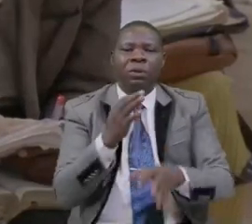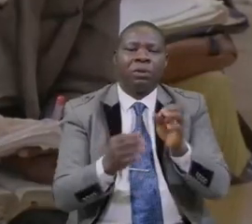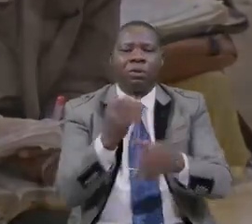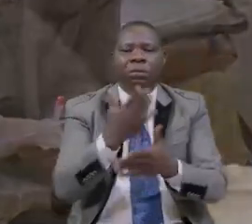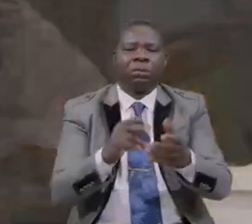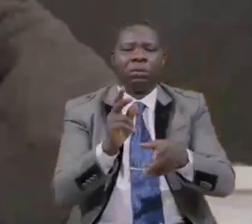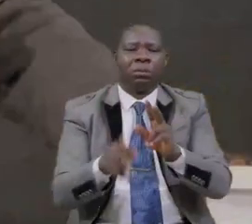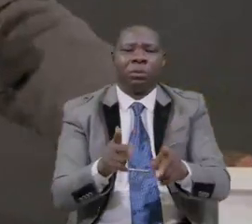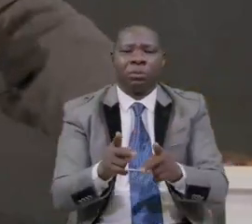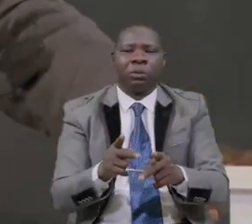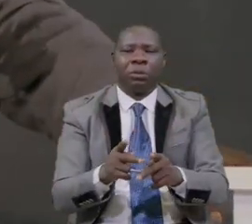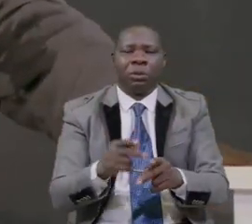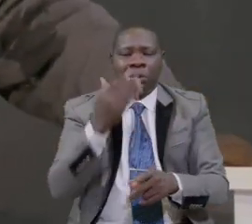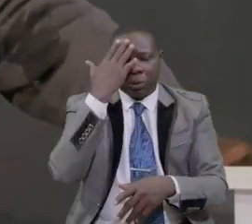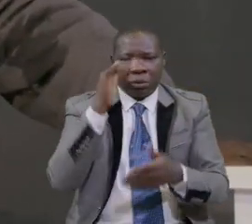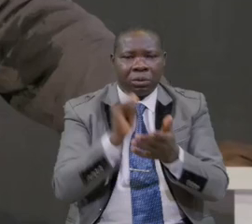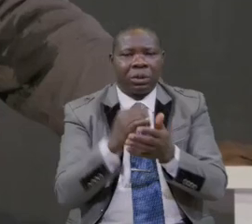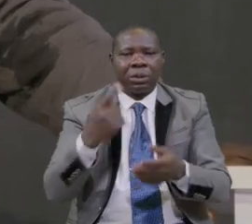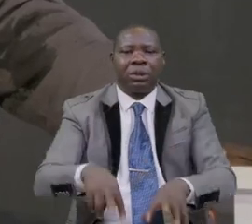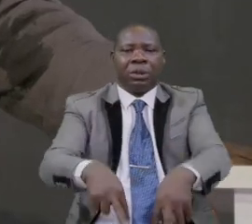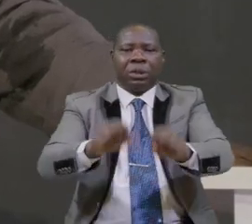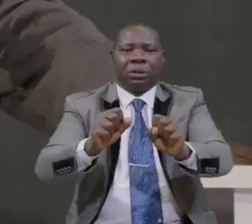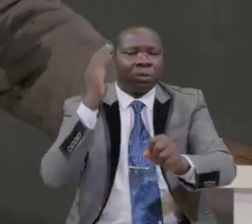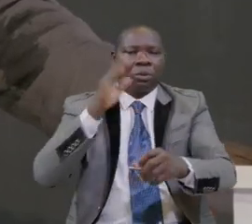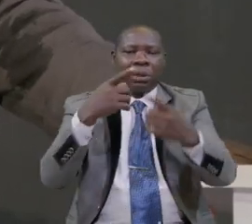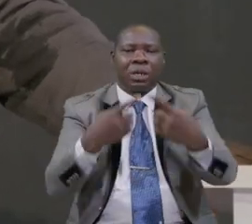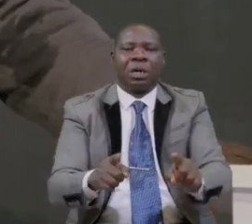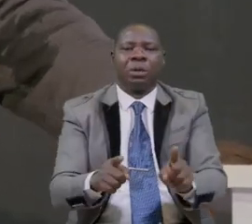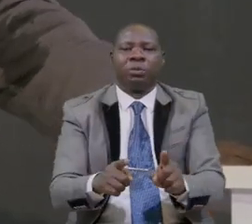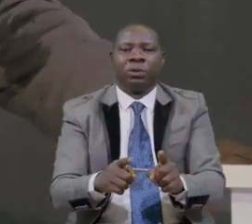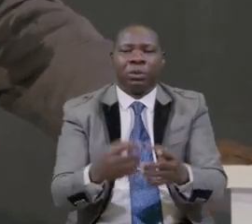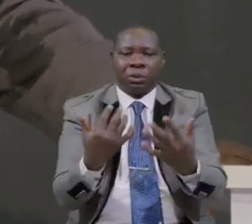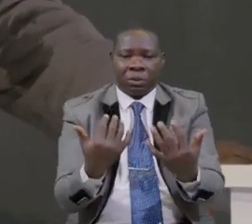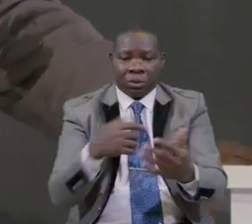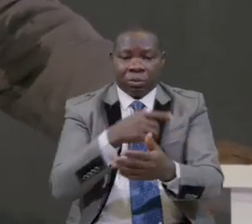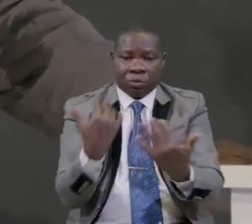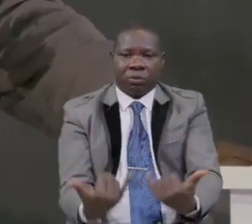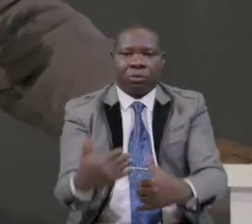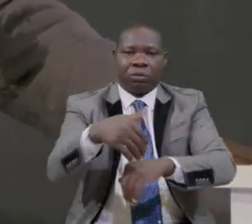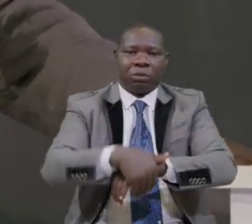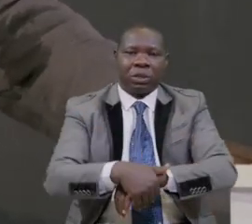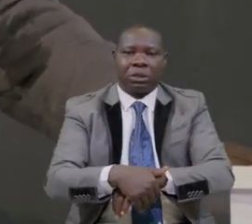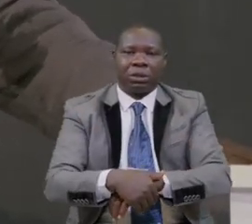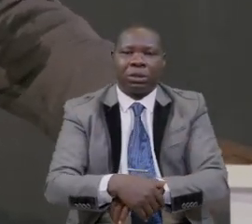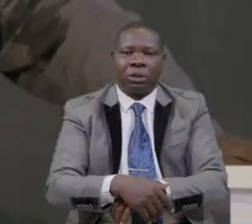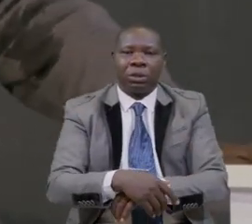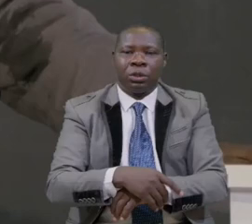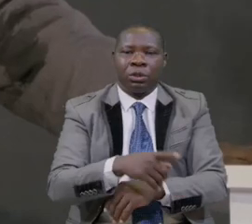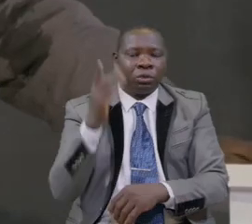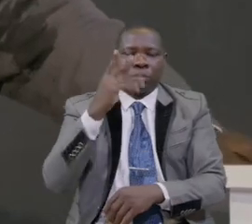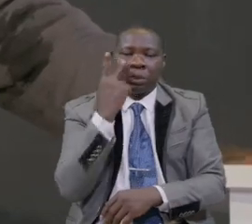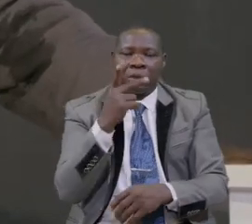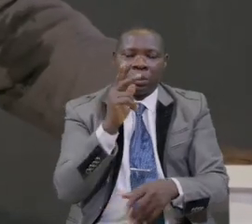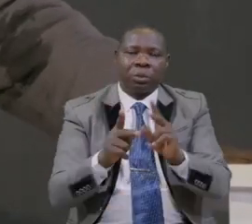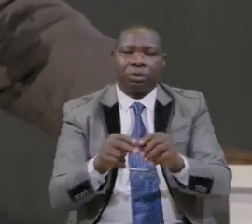Si on savait que l'enlèvement va avoir lieu ce soir, ils allaient continuer à faire ce qu'ils font.